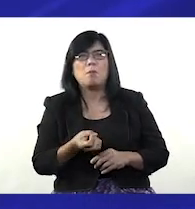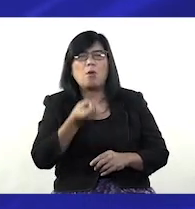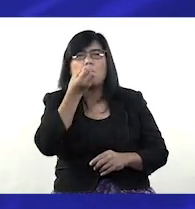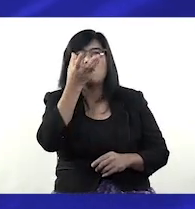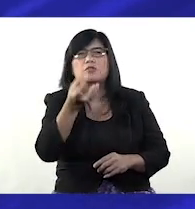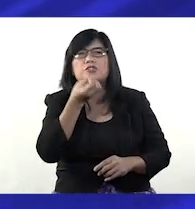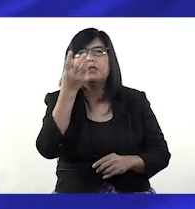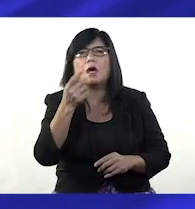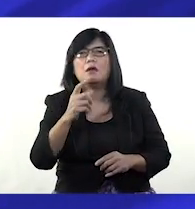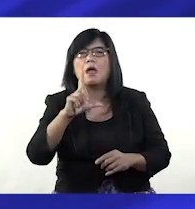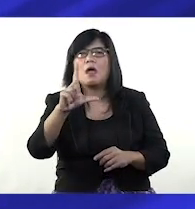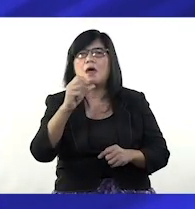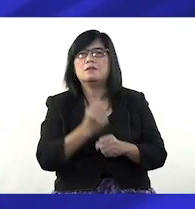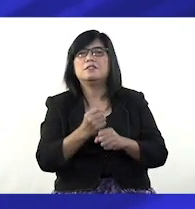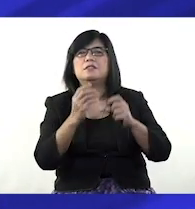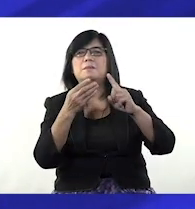lesbian gay